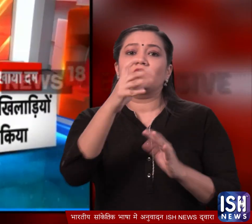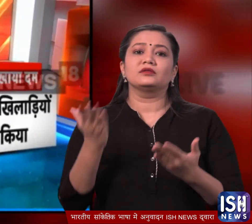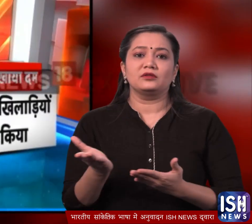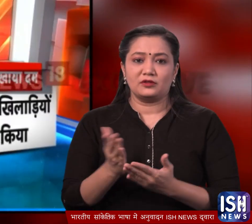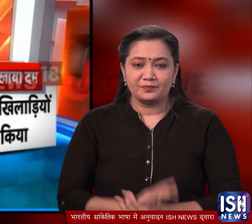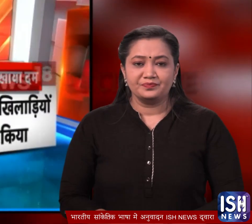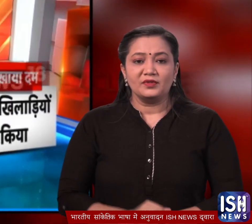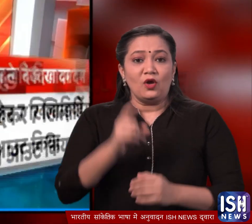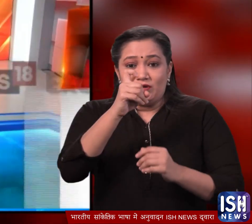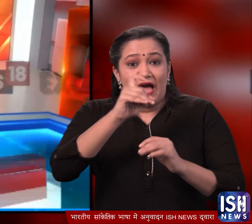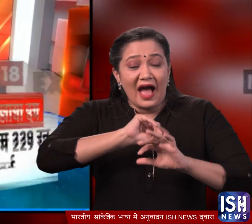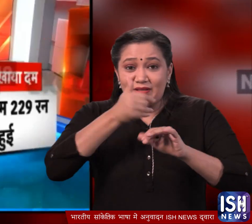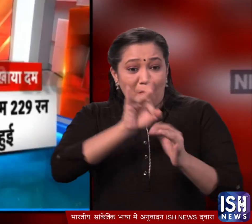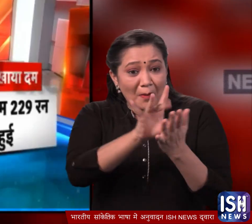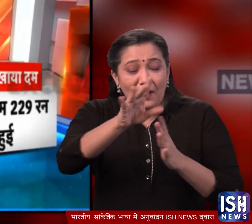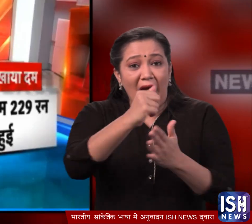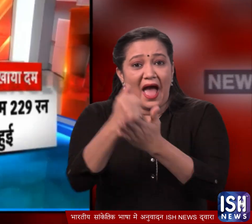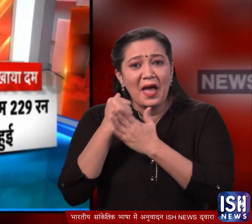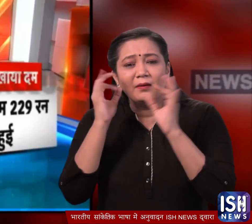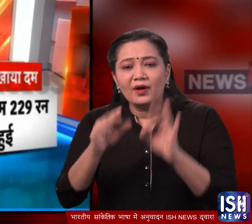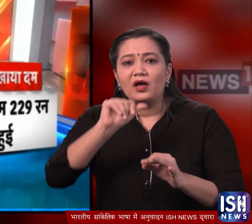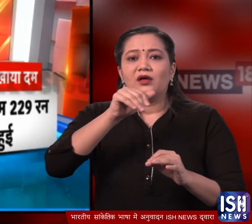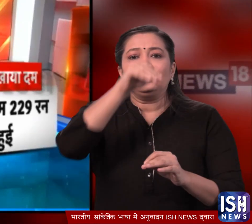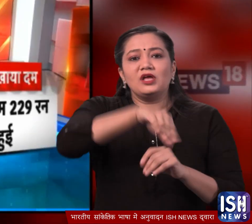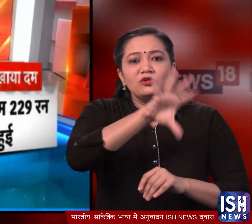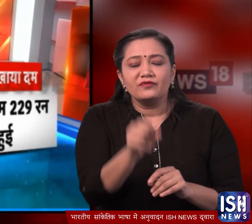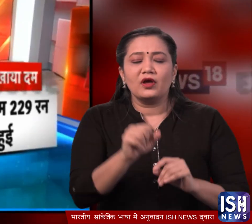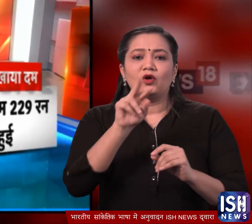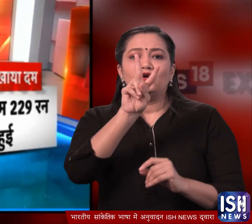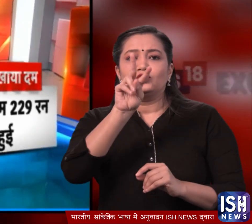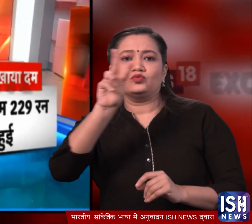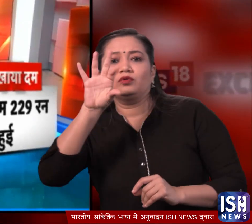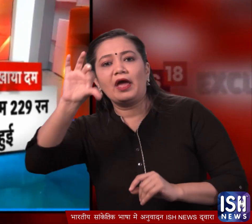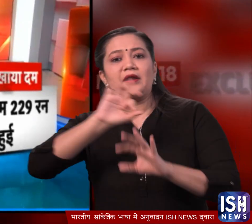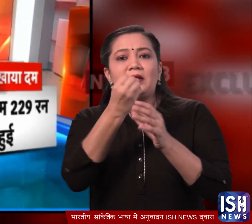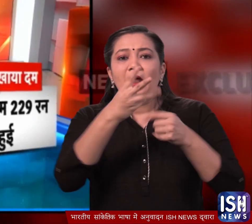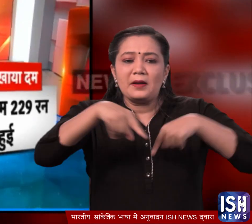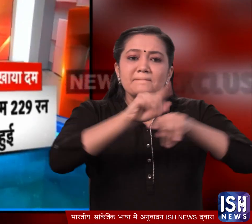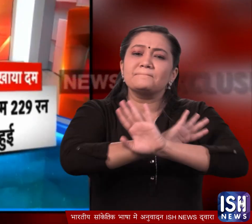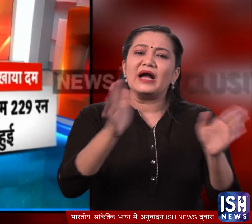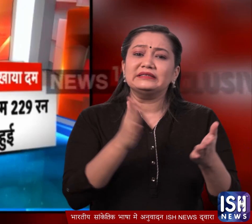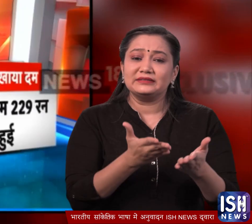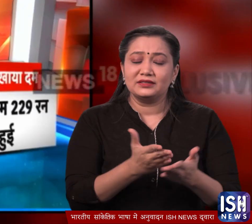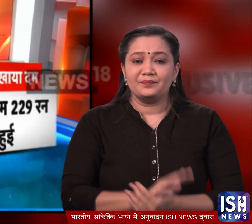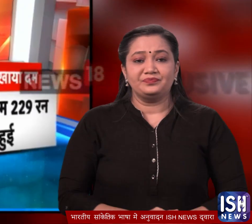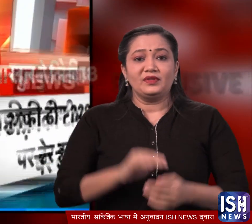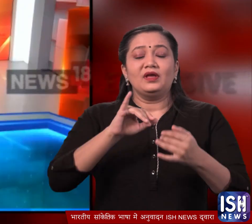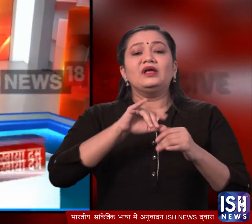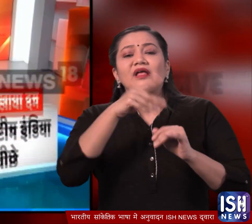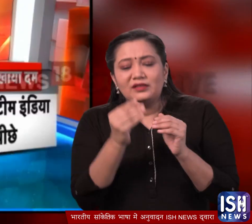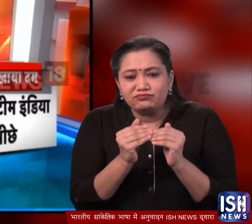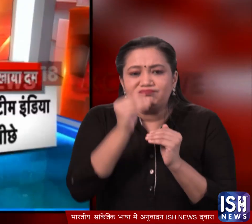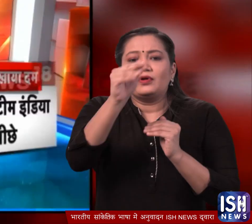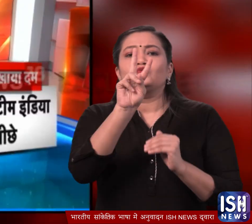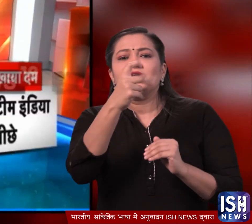भेजा। उनके 7 विकेट की मदद से ही टीम इंडिया ने दक्षिण अफ्रीका को पहली पारी में 229 रनों पर समेट दिया। हालांकि दक्षिण अफ्रीका की